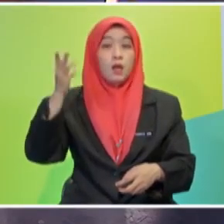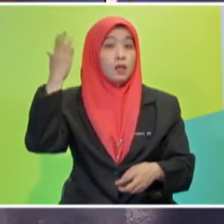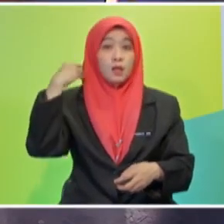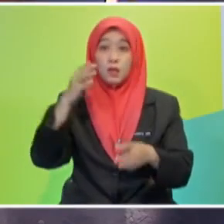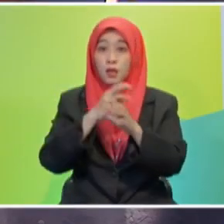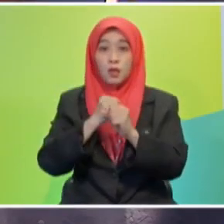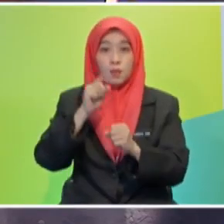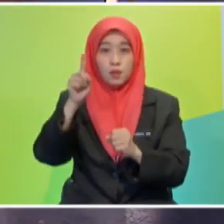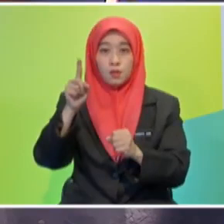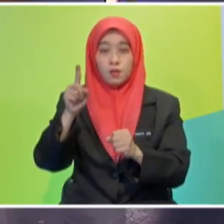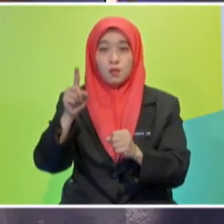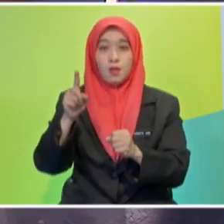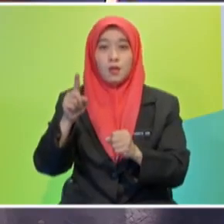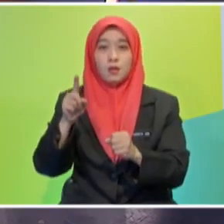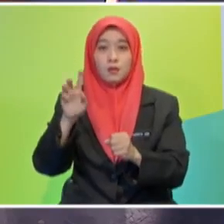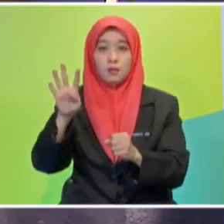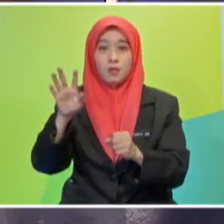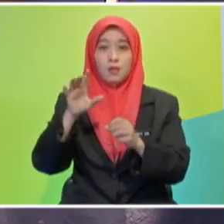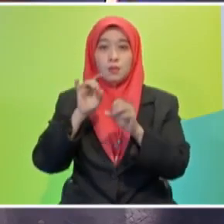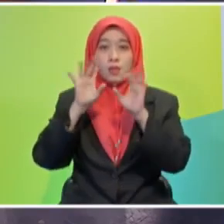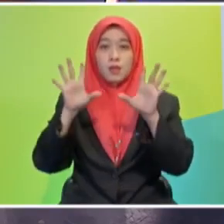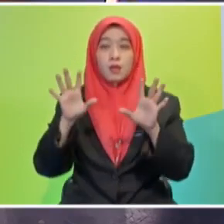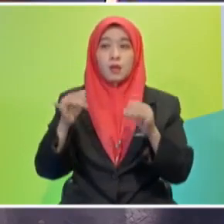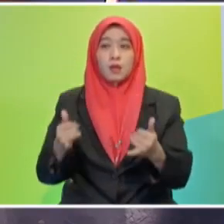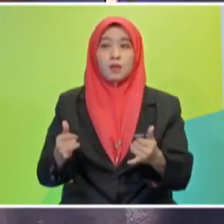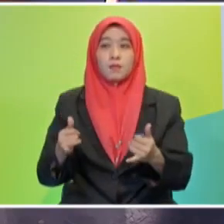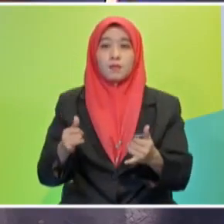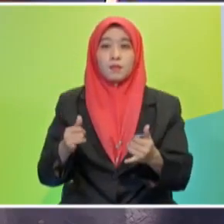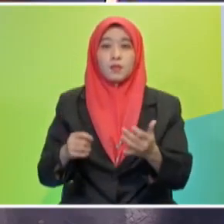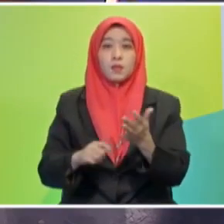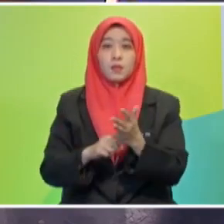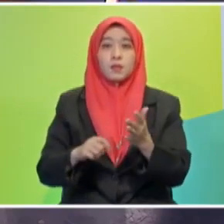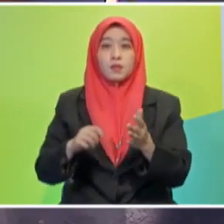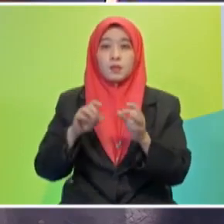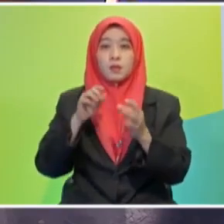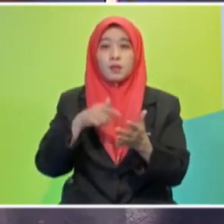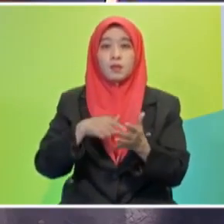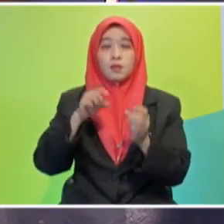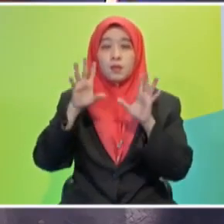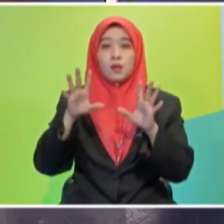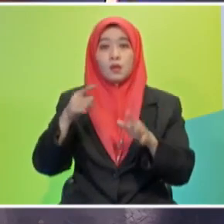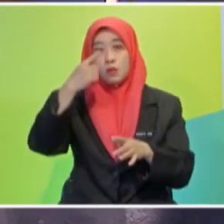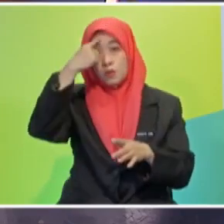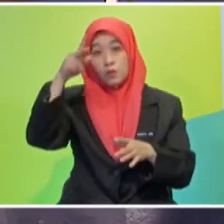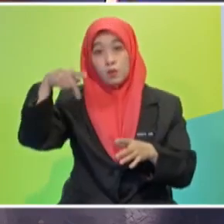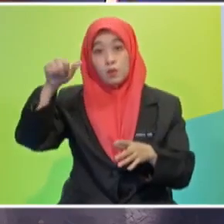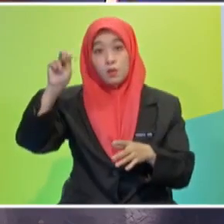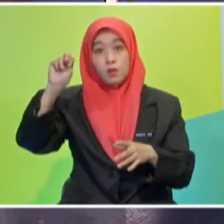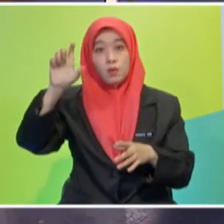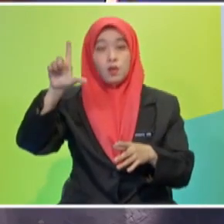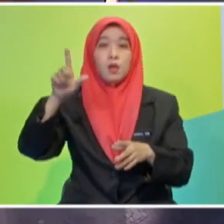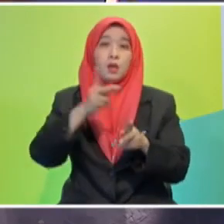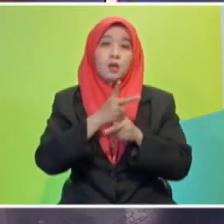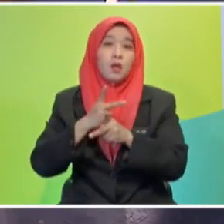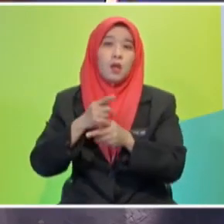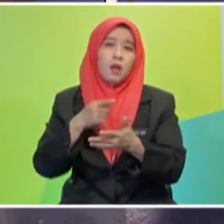ini simple, mudah je soalan. Okey Aiman. Okey. Untuk panel kawalan, apa fungsi untuk panel kawalan? Cuba